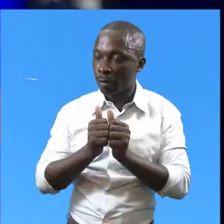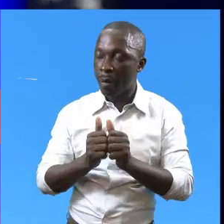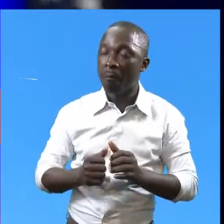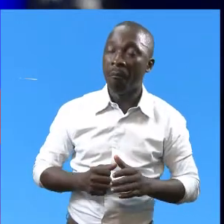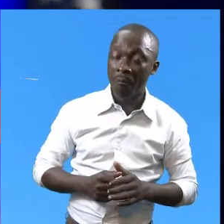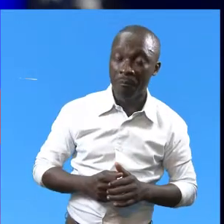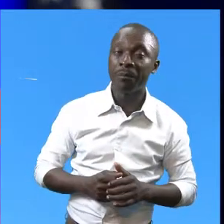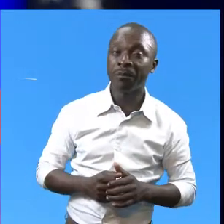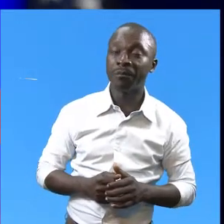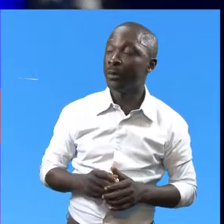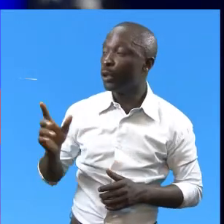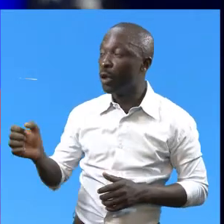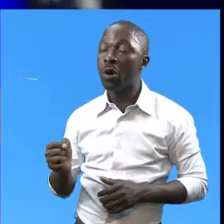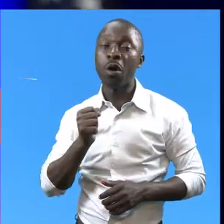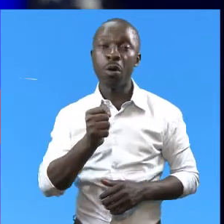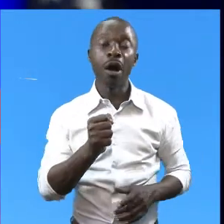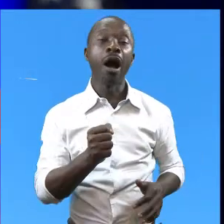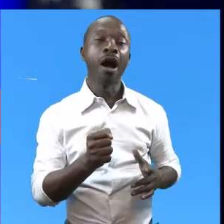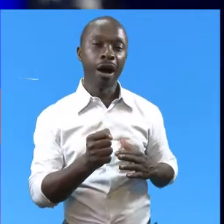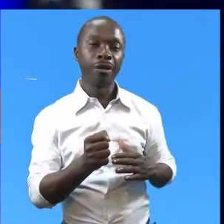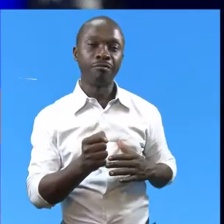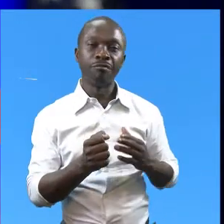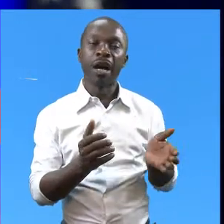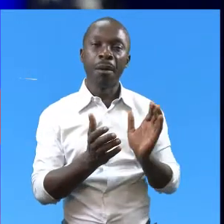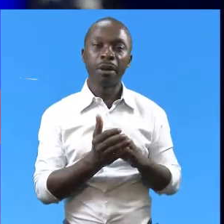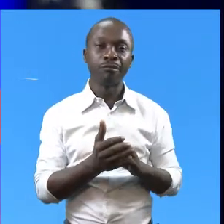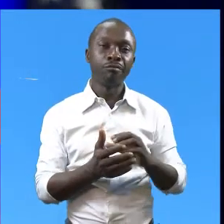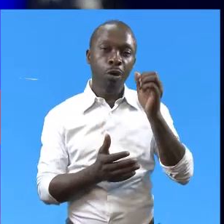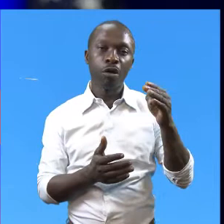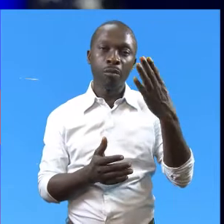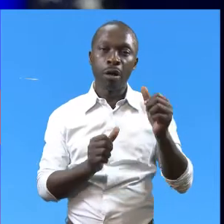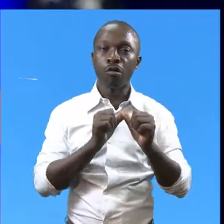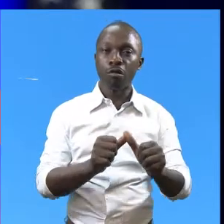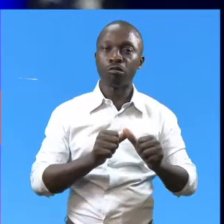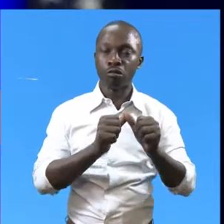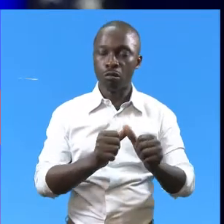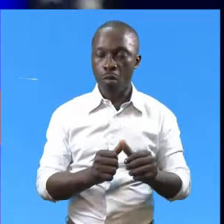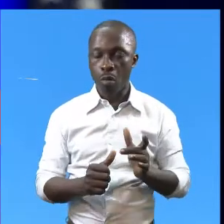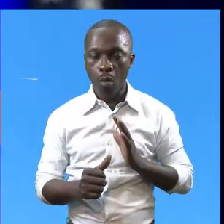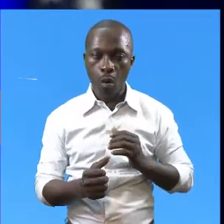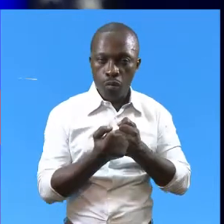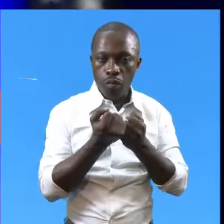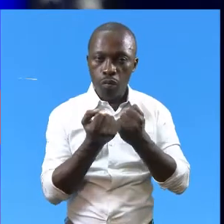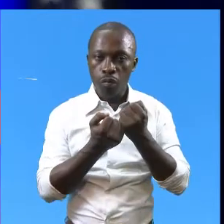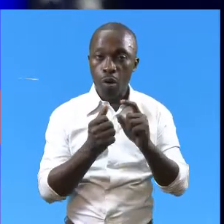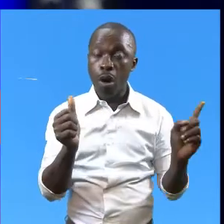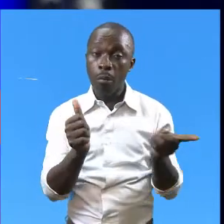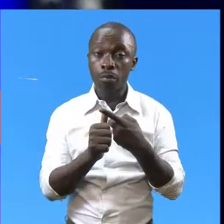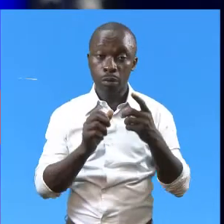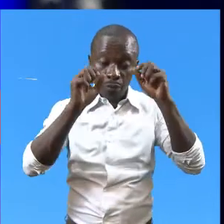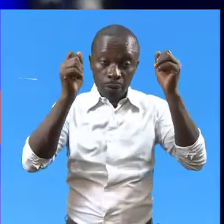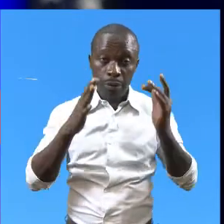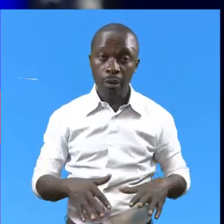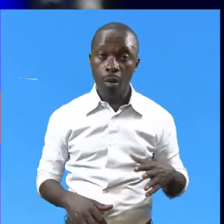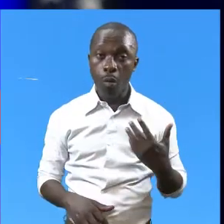l'élection de 2008. Élu avec celui-ci, puis réélu en 2012, il est le premier vice-président catholique dans l'histoire américaine.